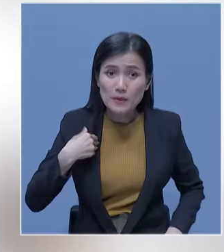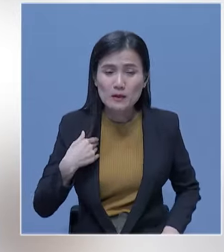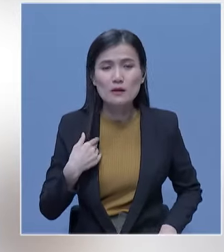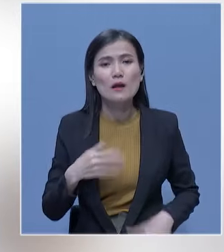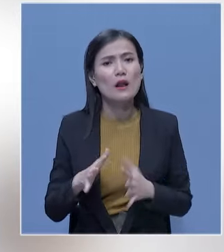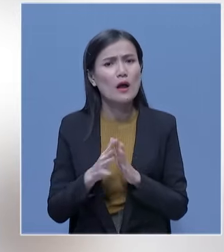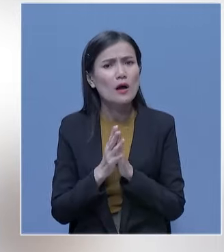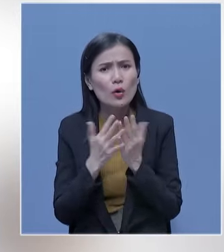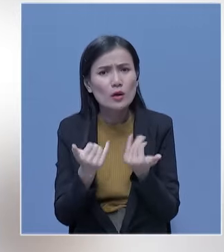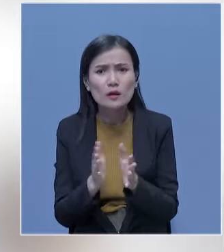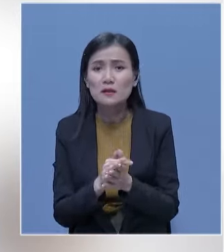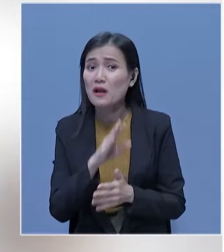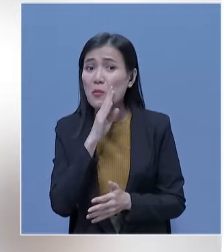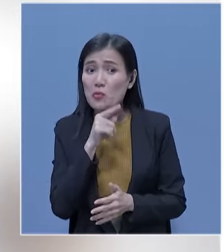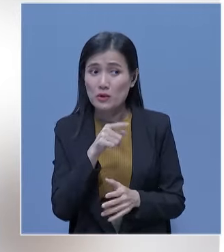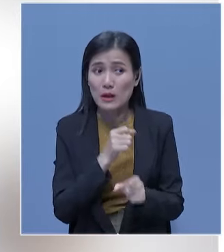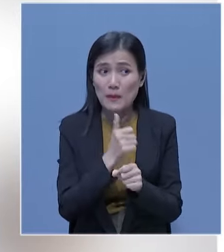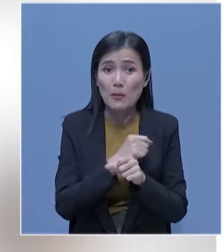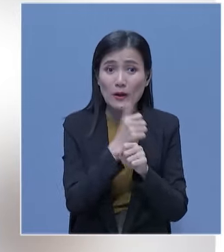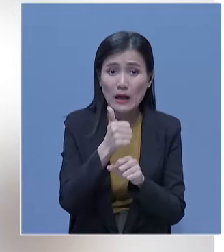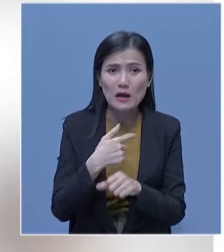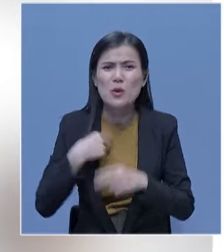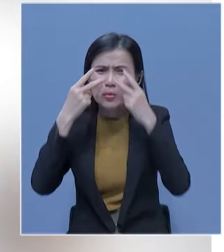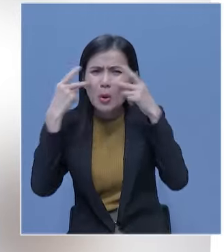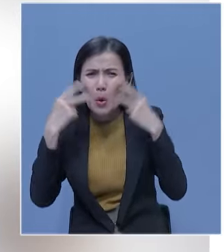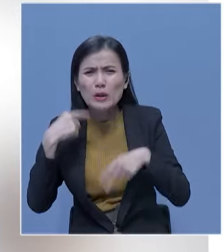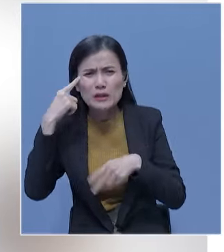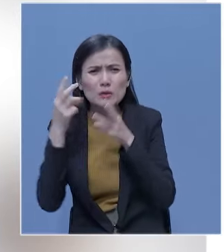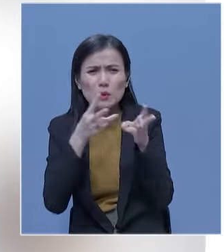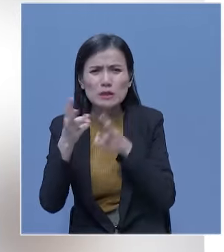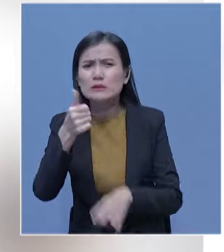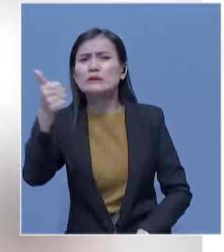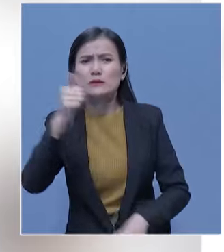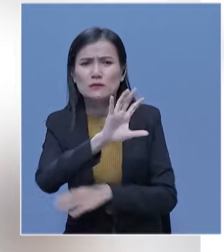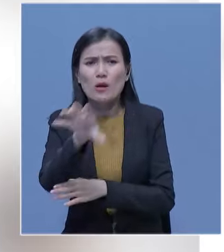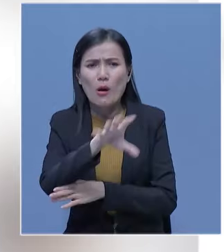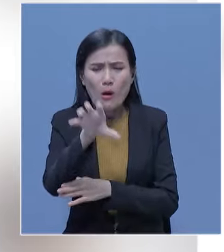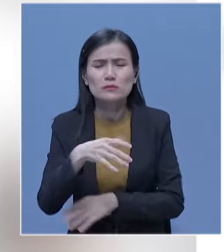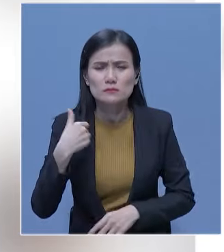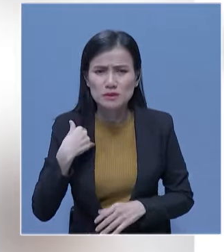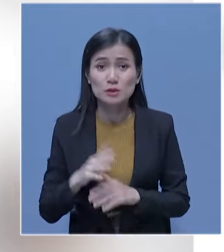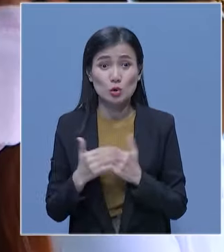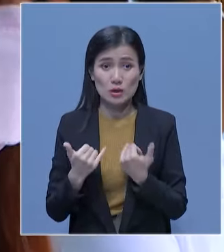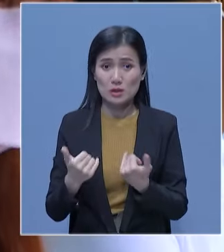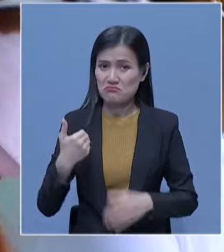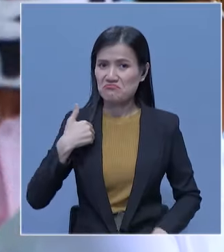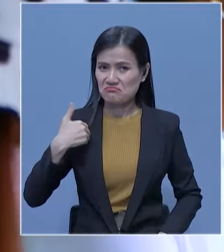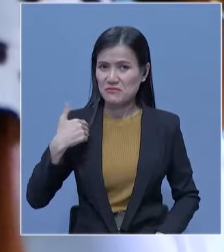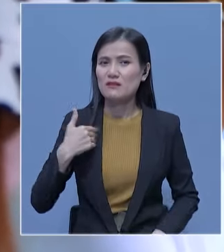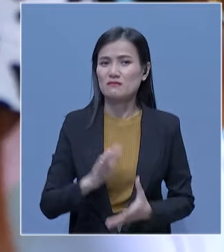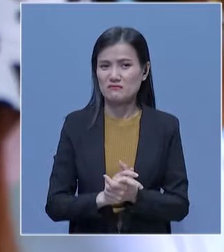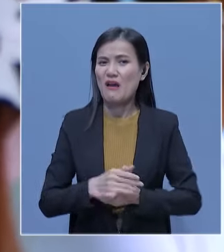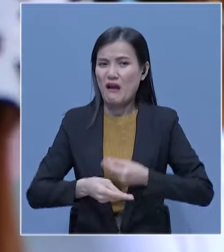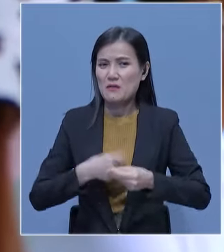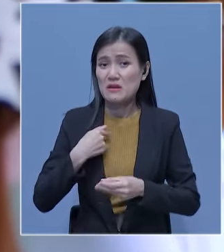างนี้มิจฉาชีพก็หาช่องทางอื่นในการมาหลอกลวงได้อยู่ดีนะครับซึ่งมีรายงานว่าปัจจุบันนี้มีการซื้อขายอย่างที่บอกไปส